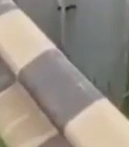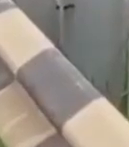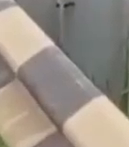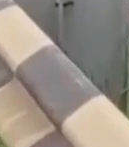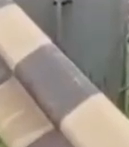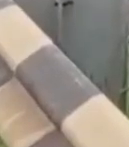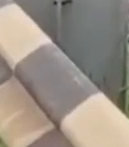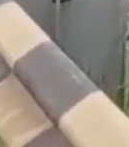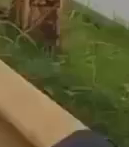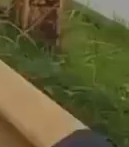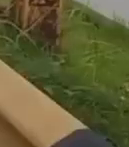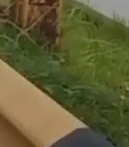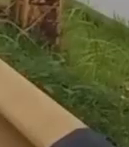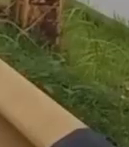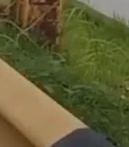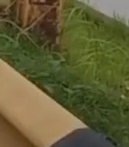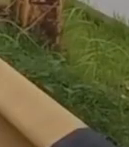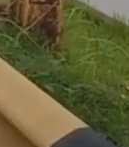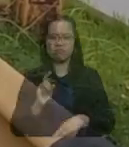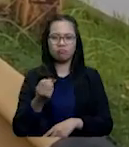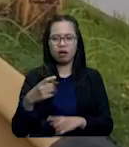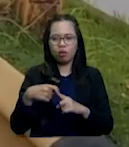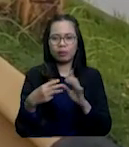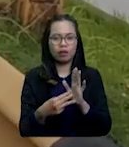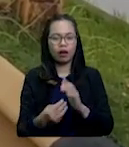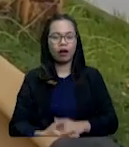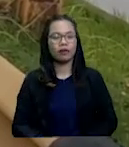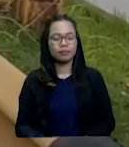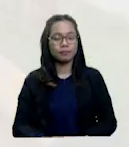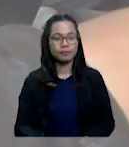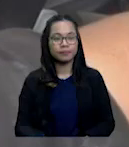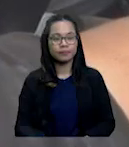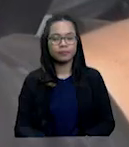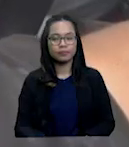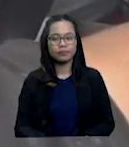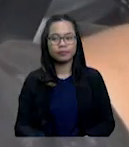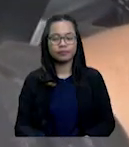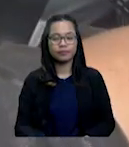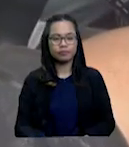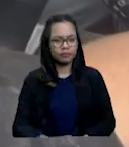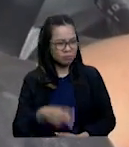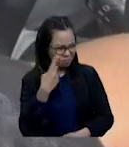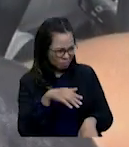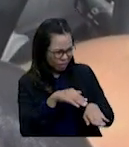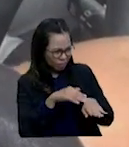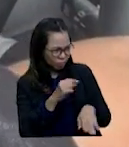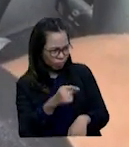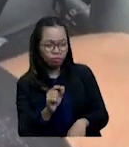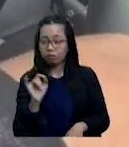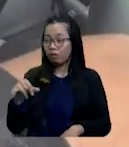mengular hingga 10 km saat memasuki perbatasan Kabupaten Tegal dan Brebes. Macet. Berapa kilo